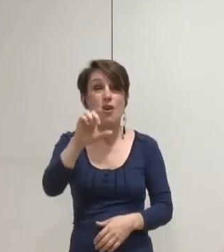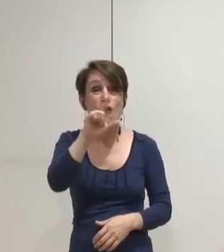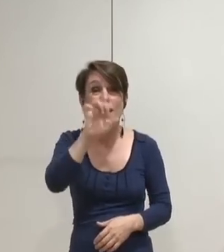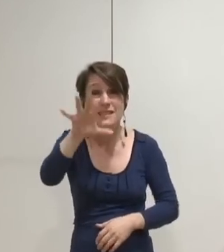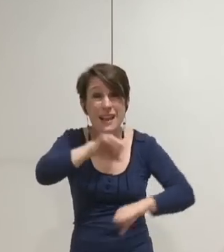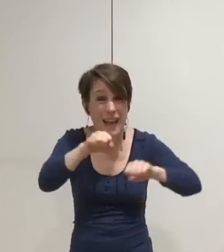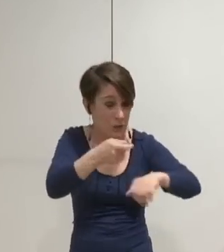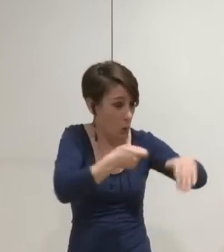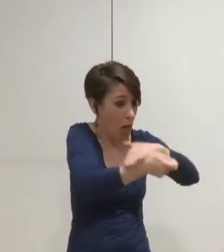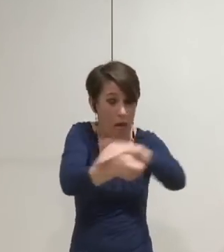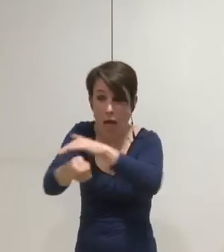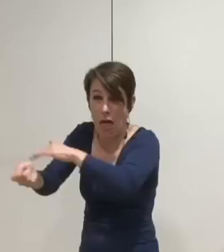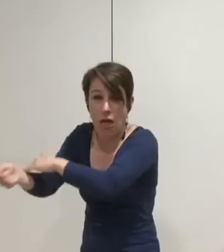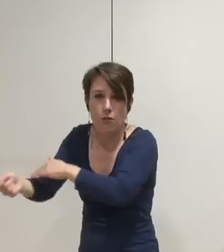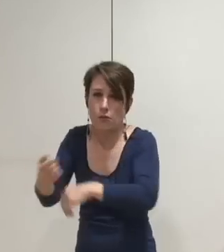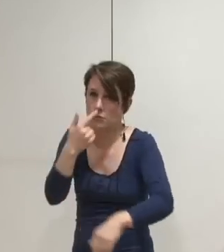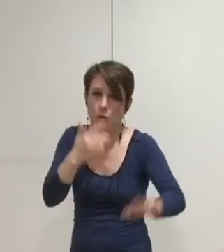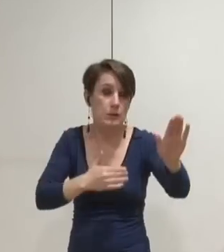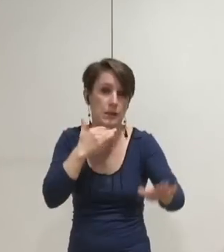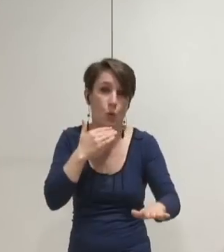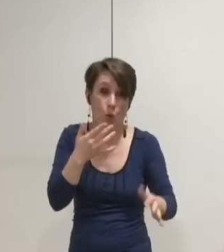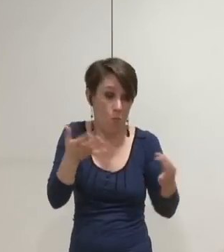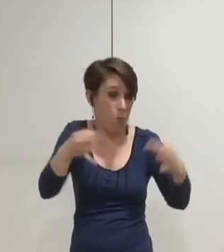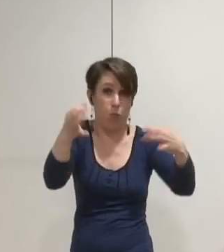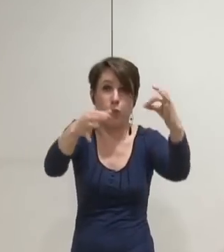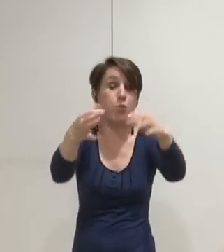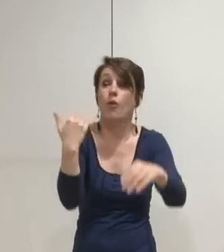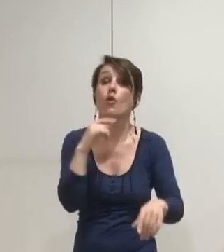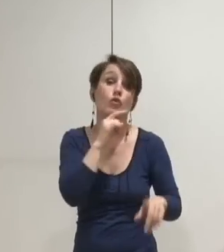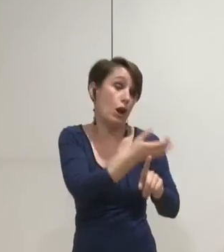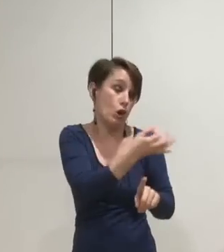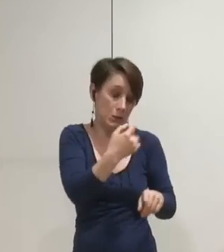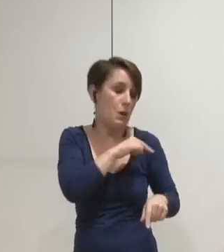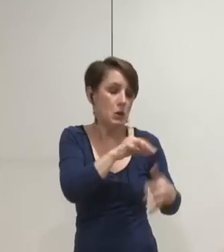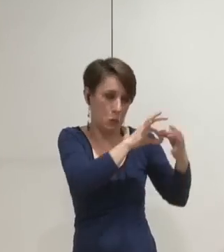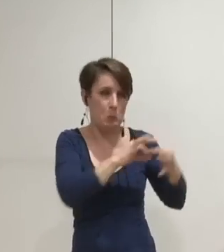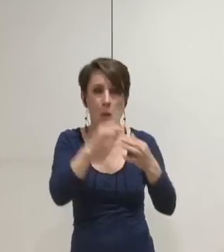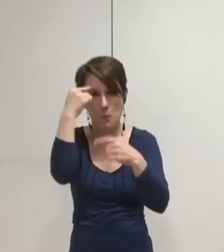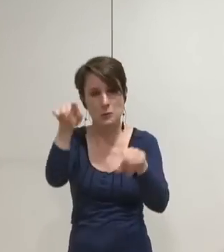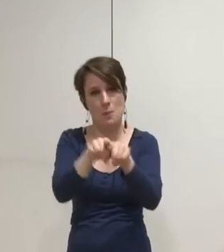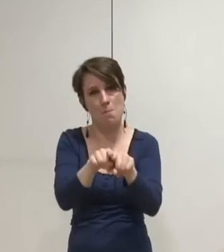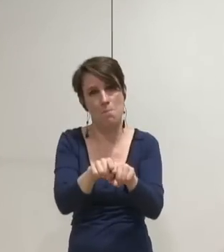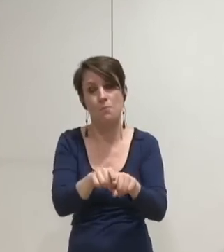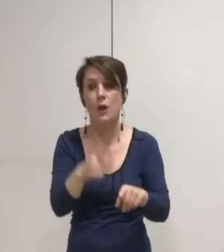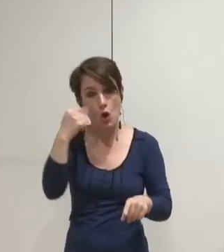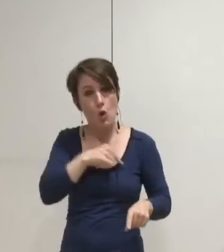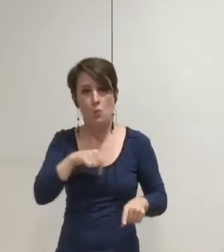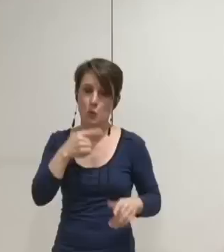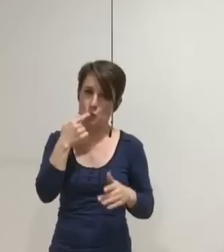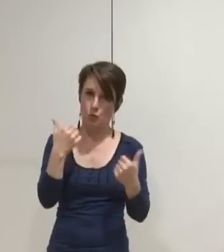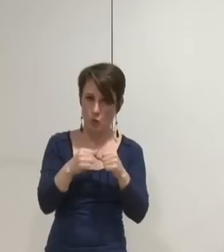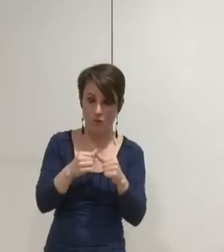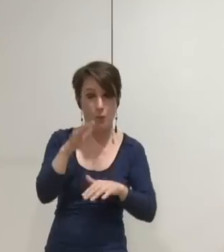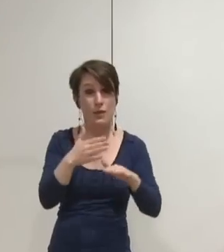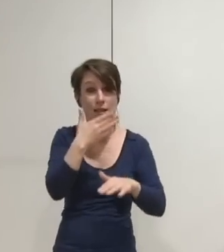trop c'est du spaudrage ça a été dit mais je le pense nous le pensons nous serions pour moins d'action mais